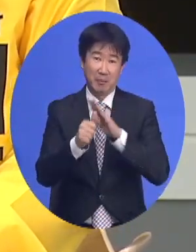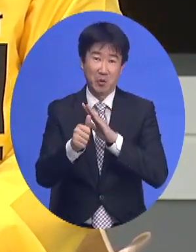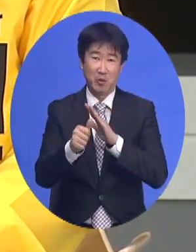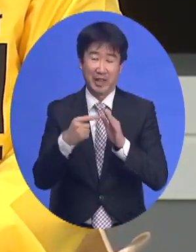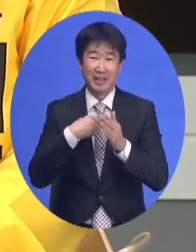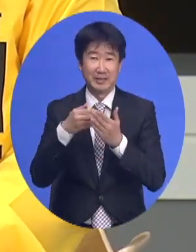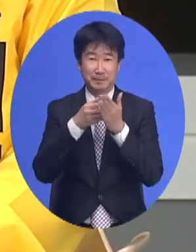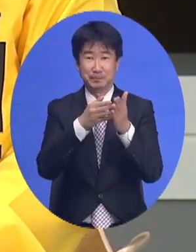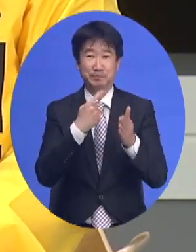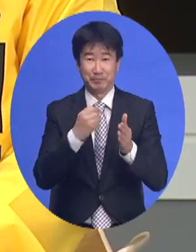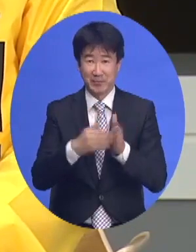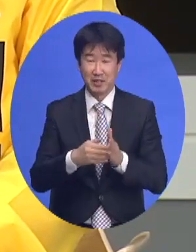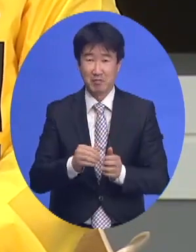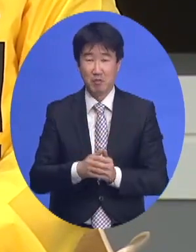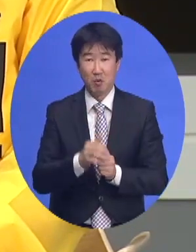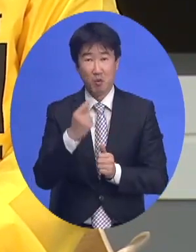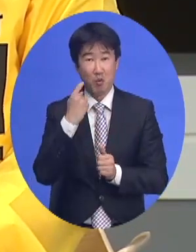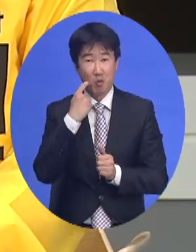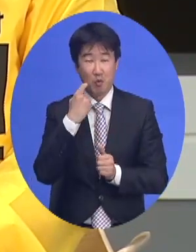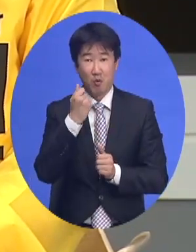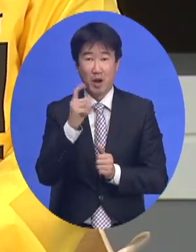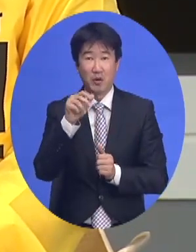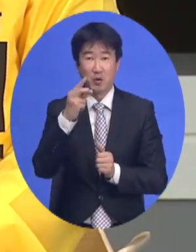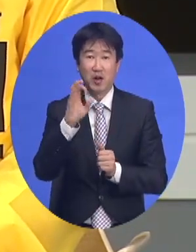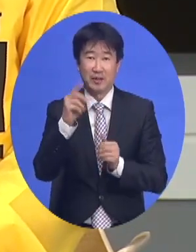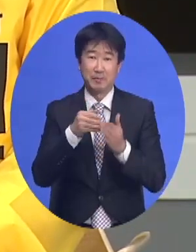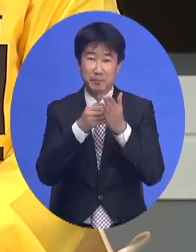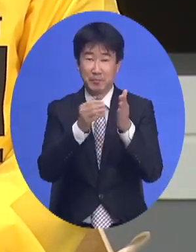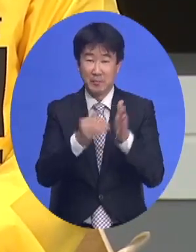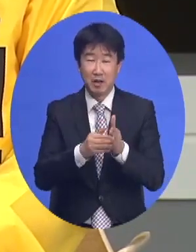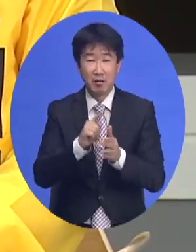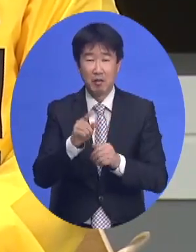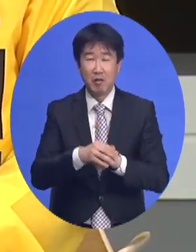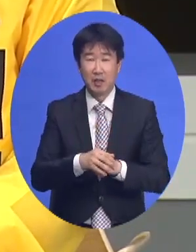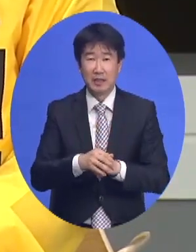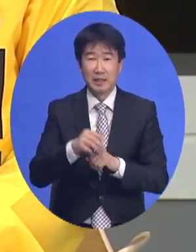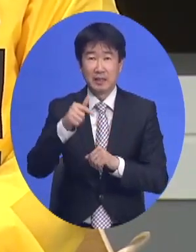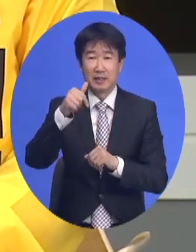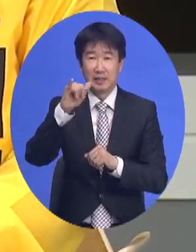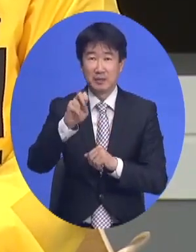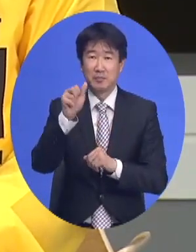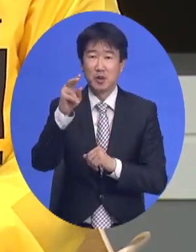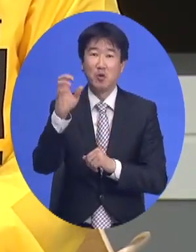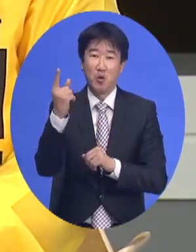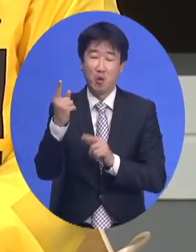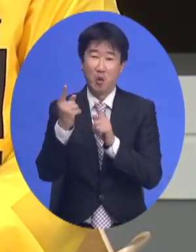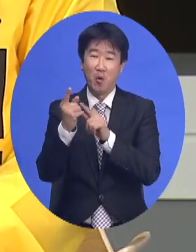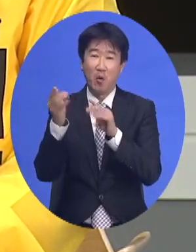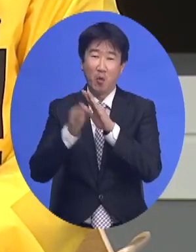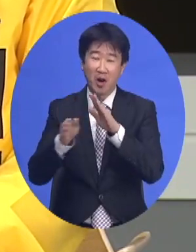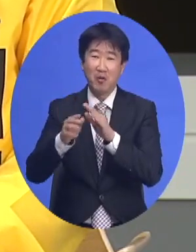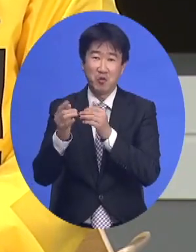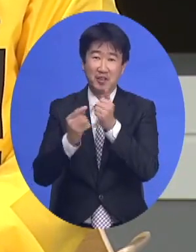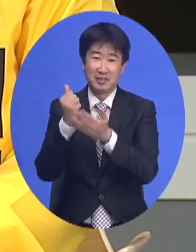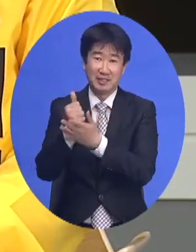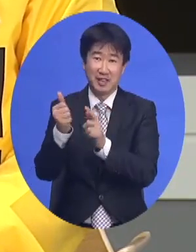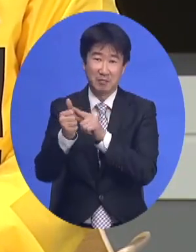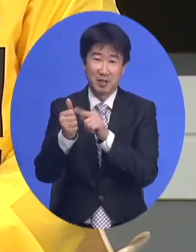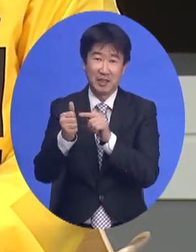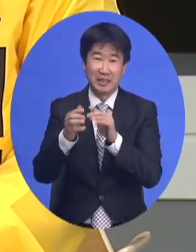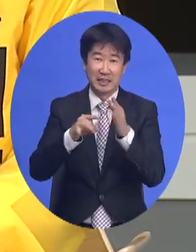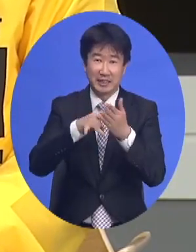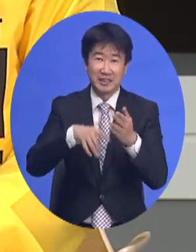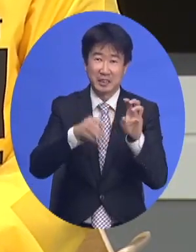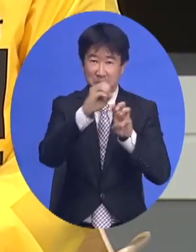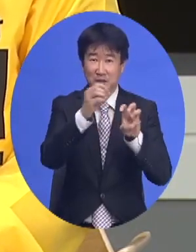제안을 했습니다. 했기 때문에 이 김형호 공관위원장이 말하면 세비 30%